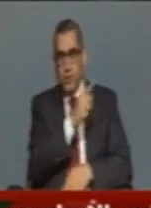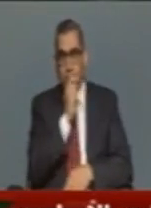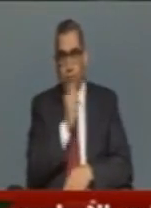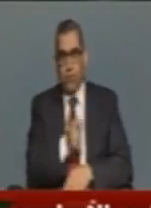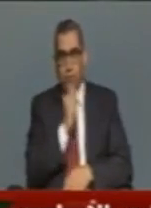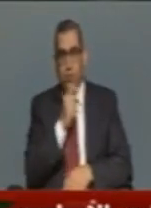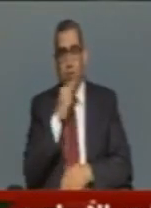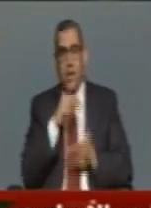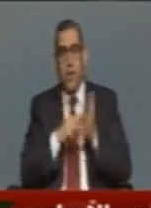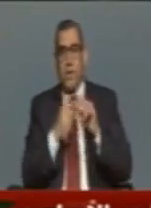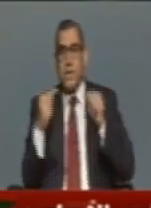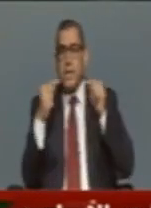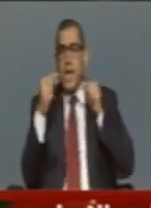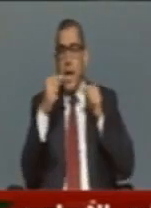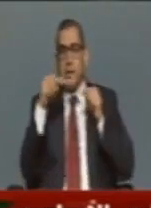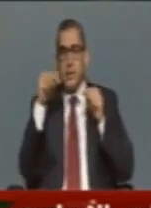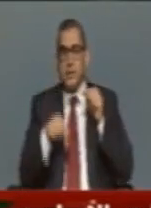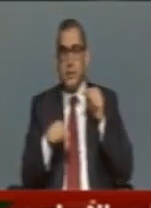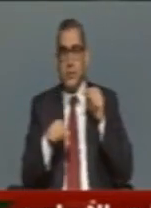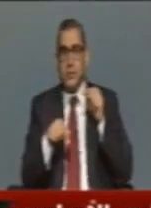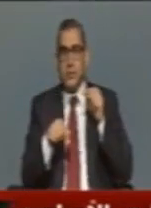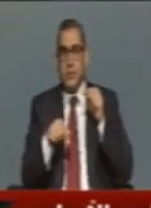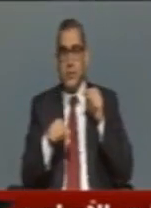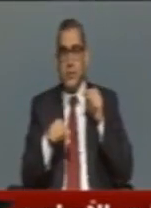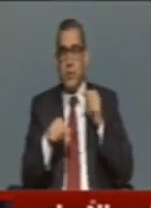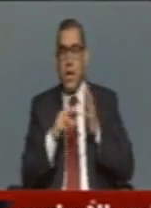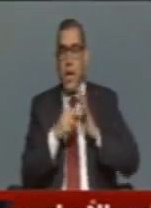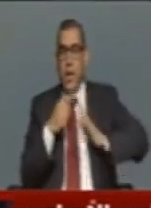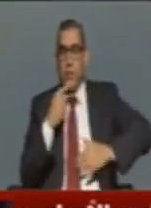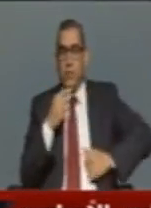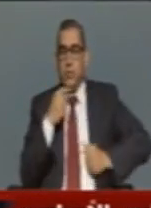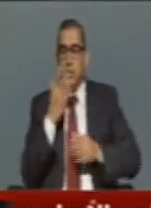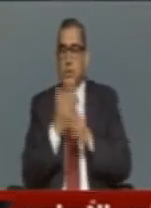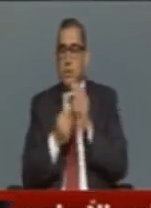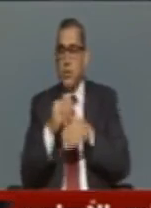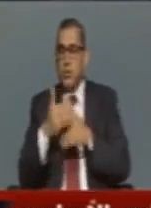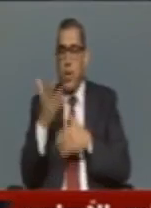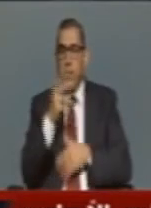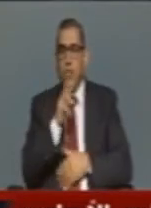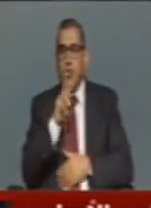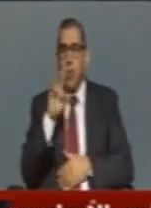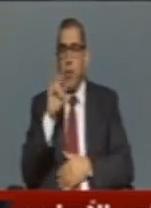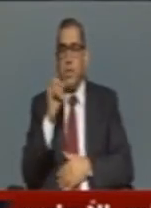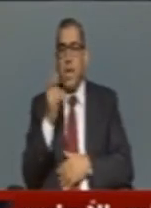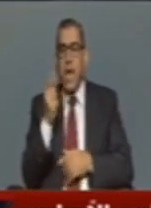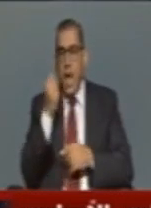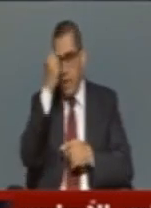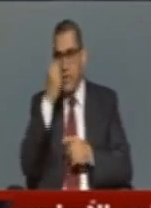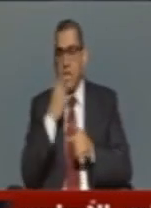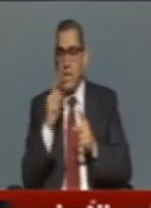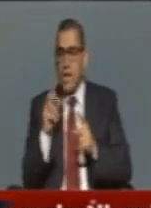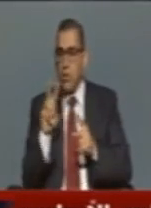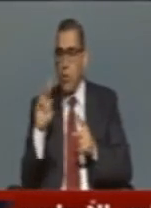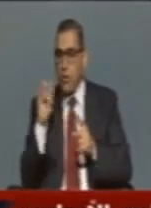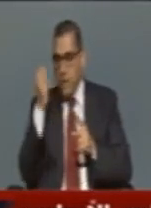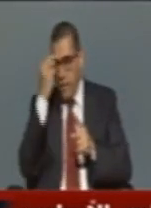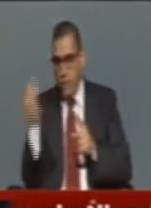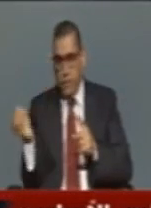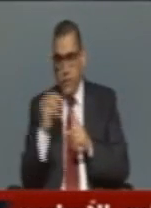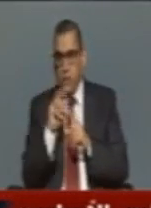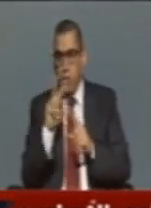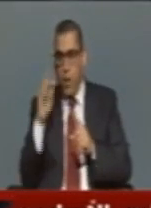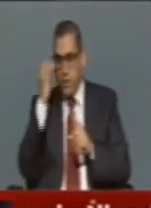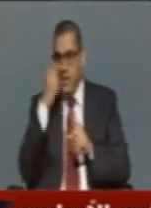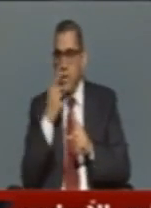اللي عندك الزيادة السكانية، فقال له 750,000 كل سنة بيدخلوا التعليم. طيب ما